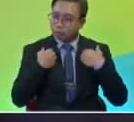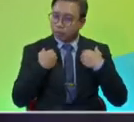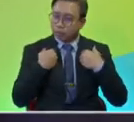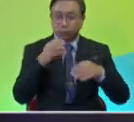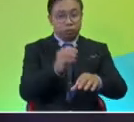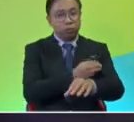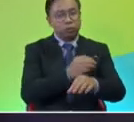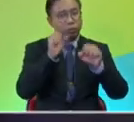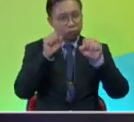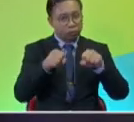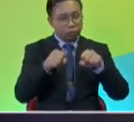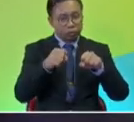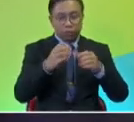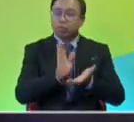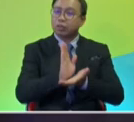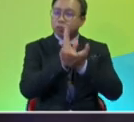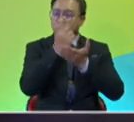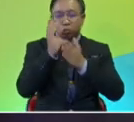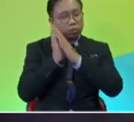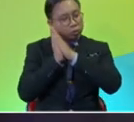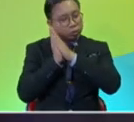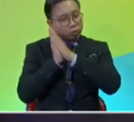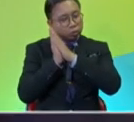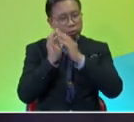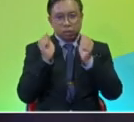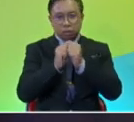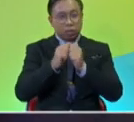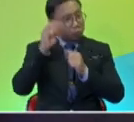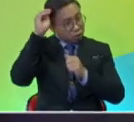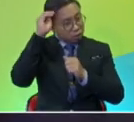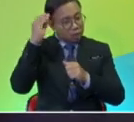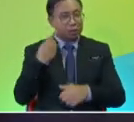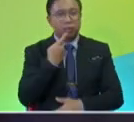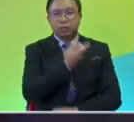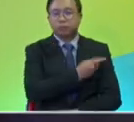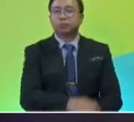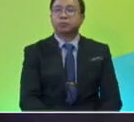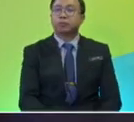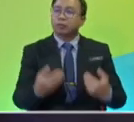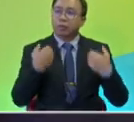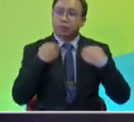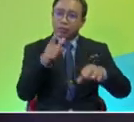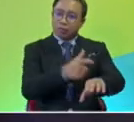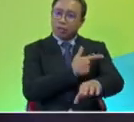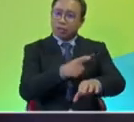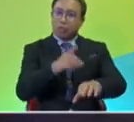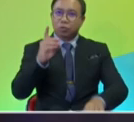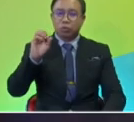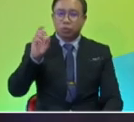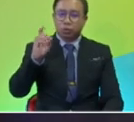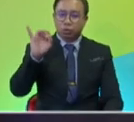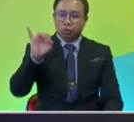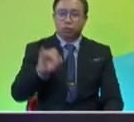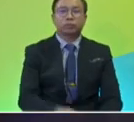tidur Sebab Dia berkaitan dengan kita punya Minda kan jadi ada Muzik yang boleh membuatkan kita tidur sebab tu ada lagu Dodol